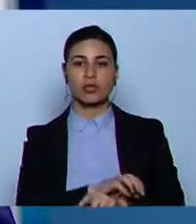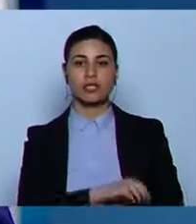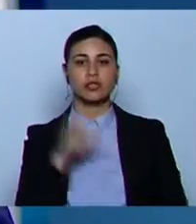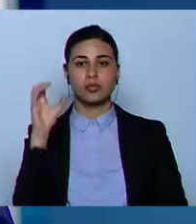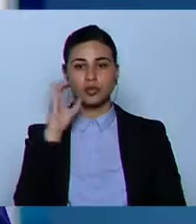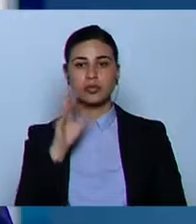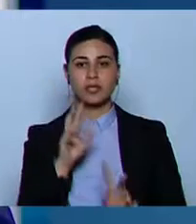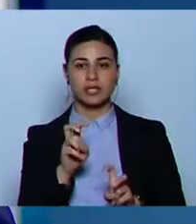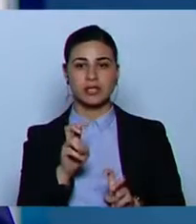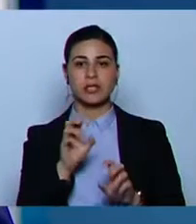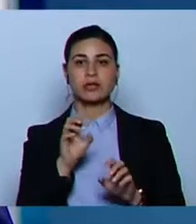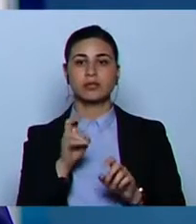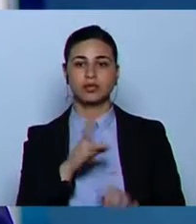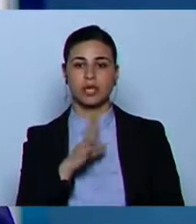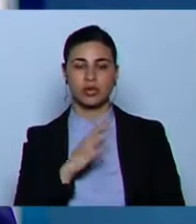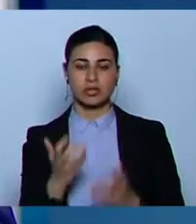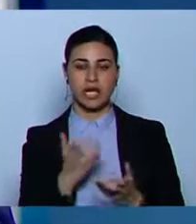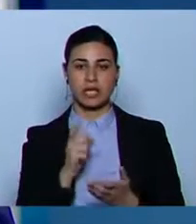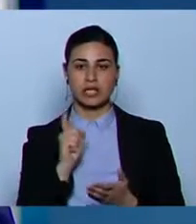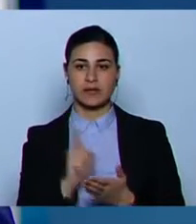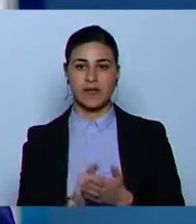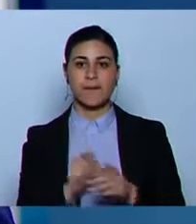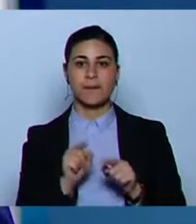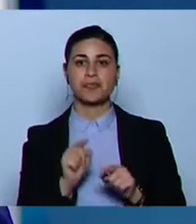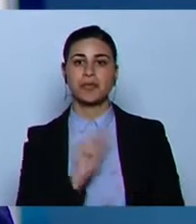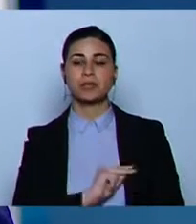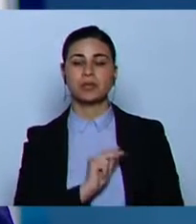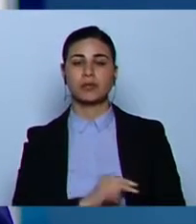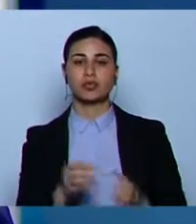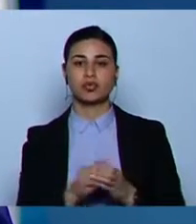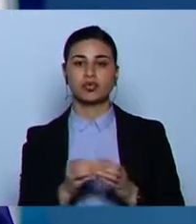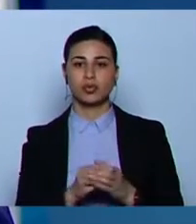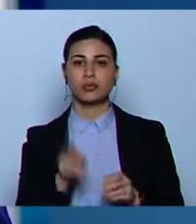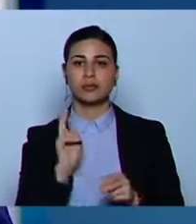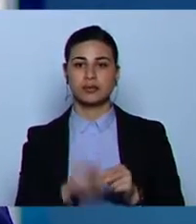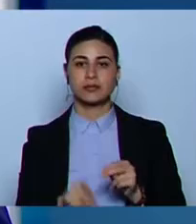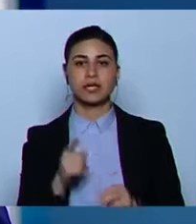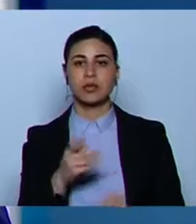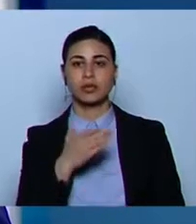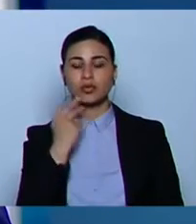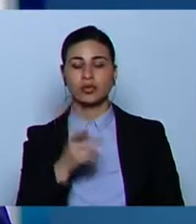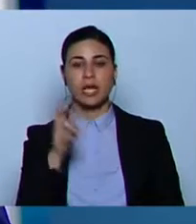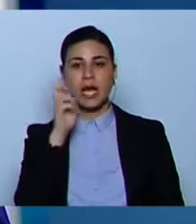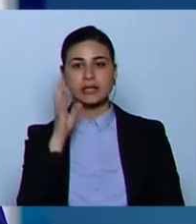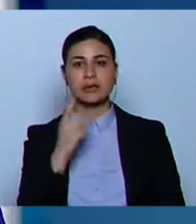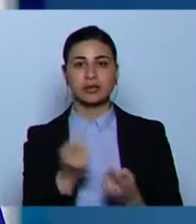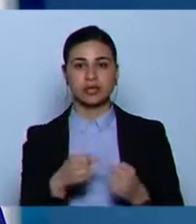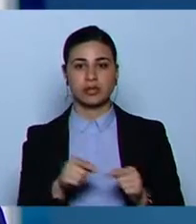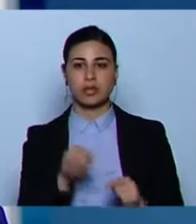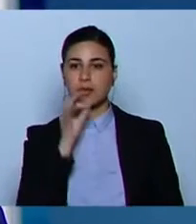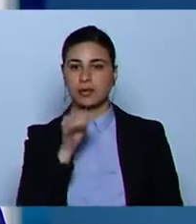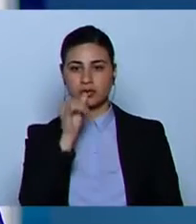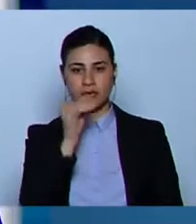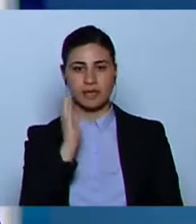მოსმენაზე საჯარო წესითაც უნდა იქნას მისი განხილვა. Am samushao jgupis dakhorulobas na tu rato ar ari karasamtorobo sektori mi amaze pasuxs